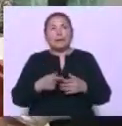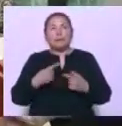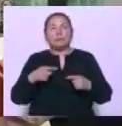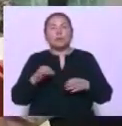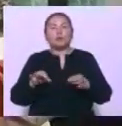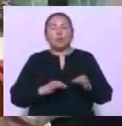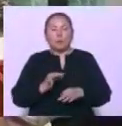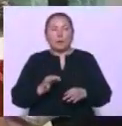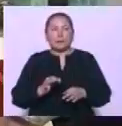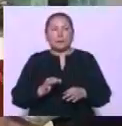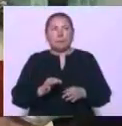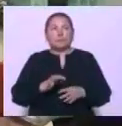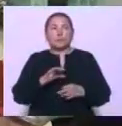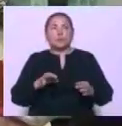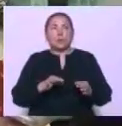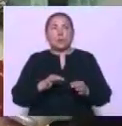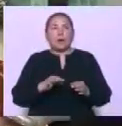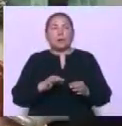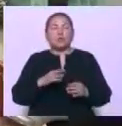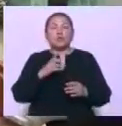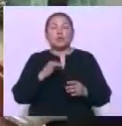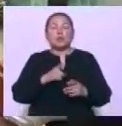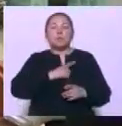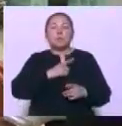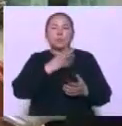жоба. Жоба шеңберінде